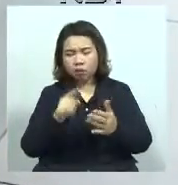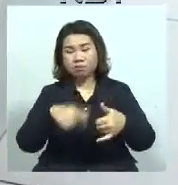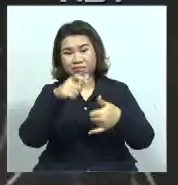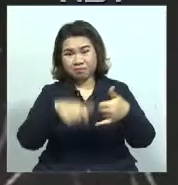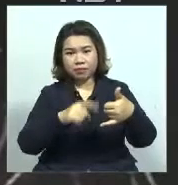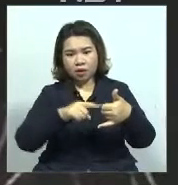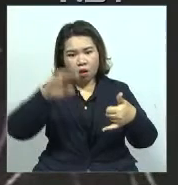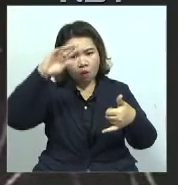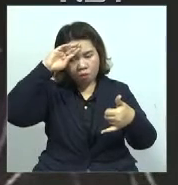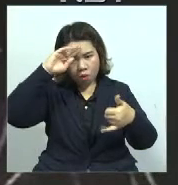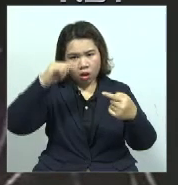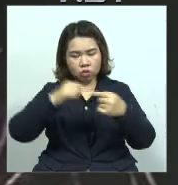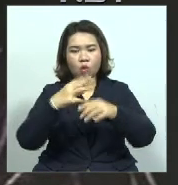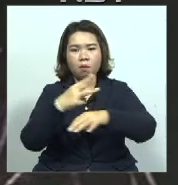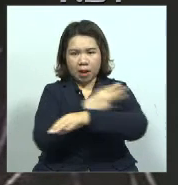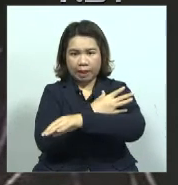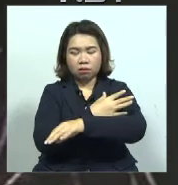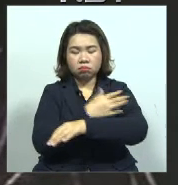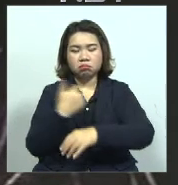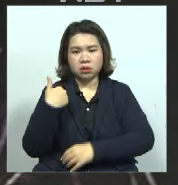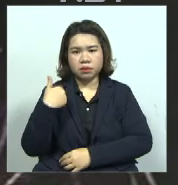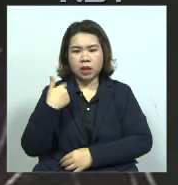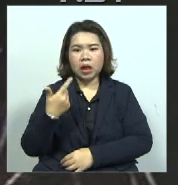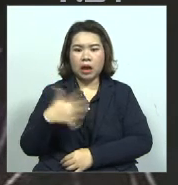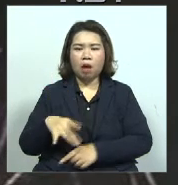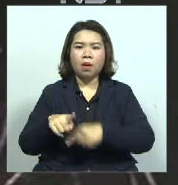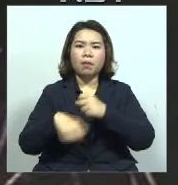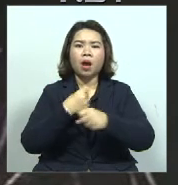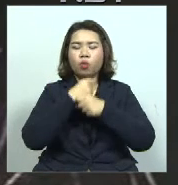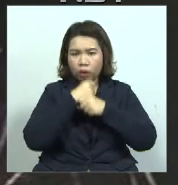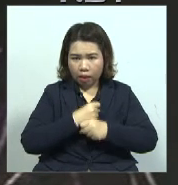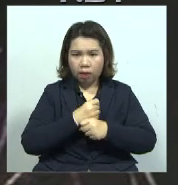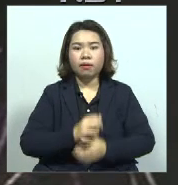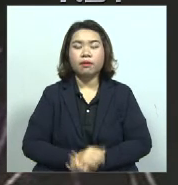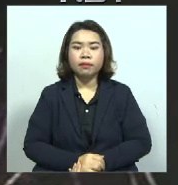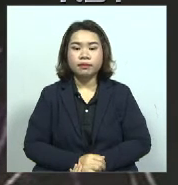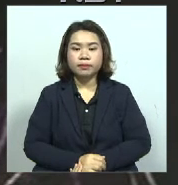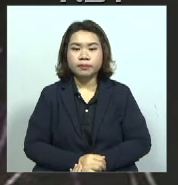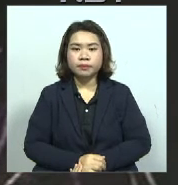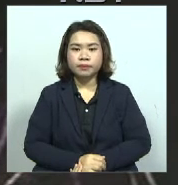องขังป่วยเป็นมะเร็งระยะสุดท้ายแล้วก็เป็นผู้สูงอายุอีกด้วยค่ะ